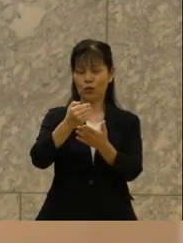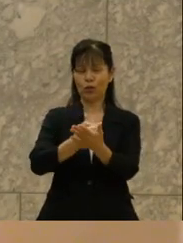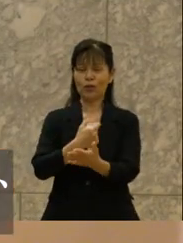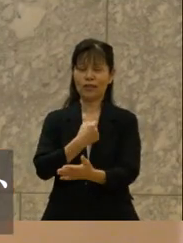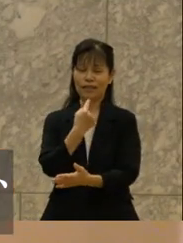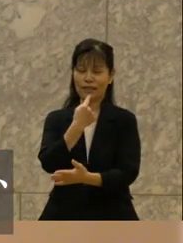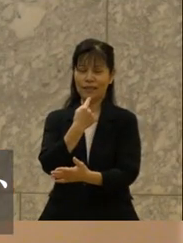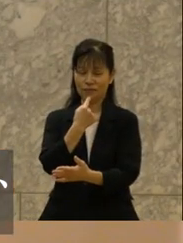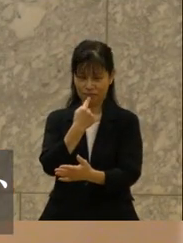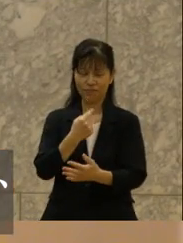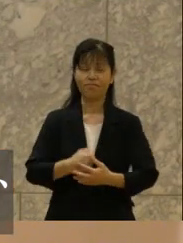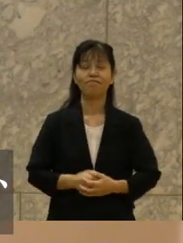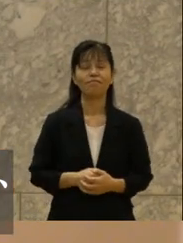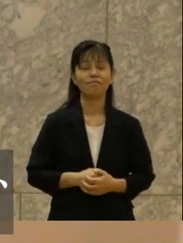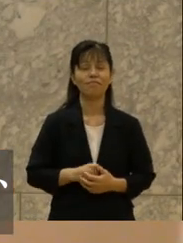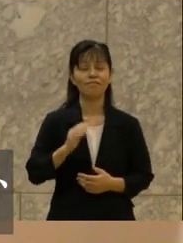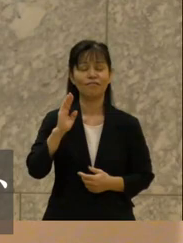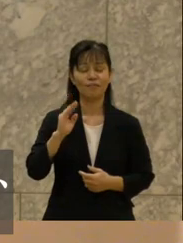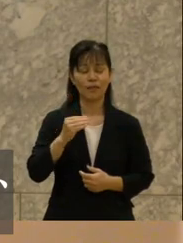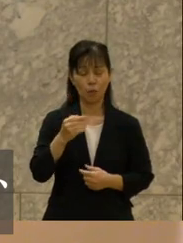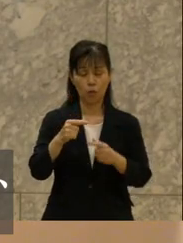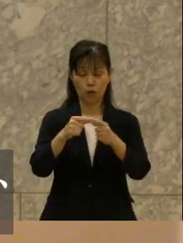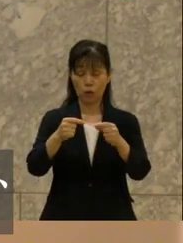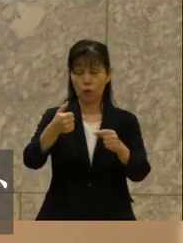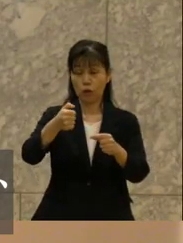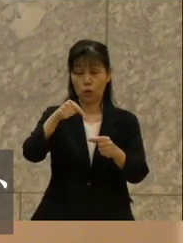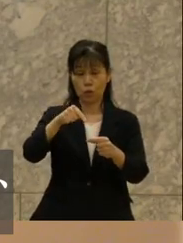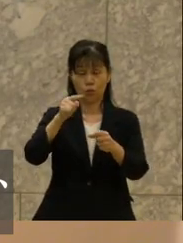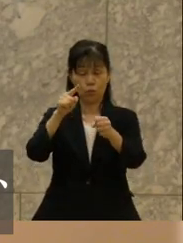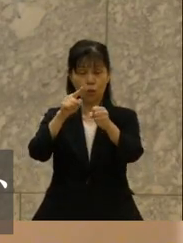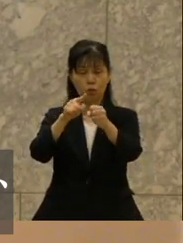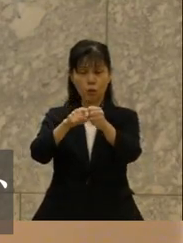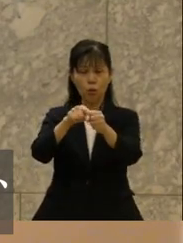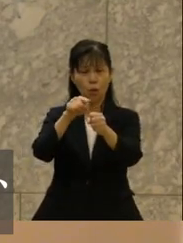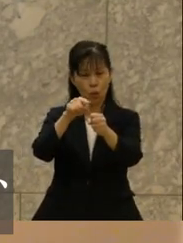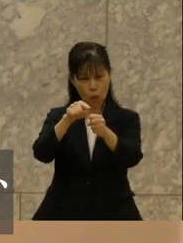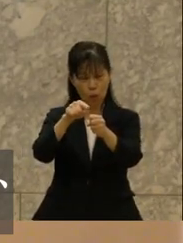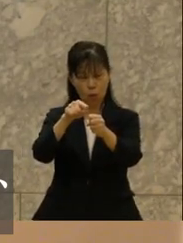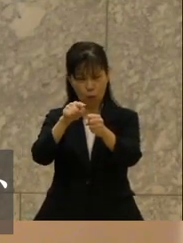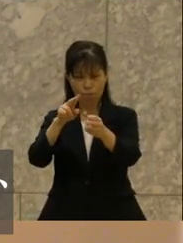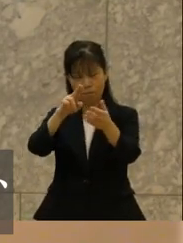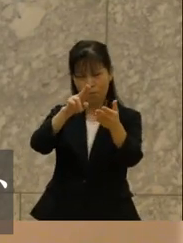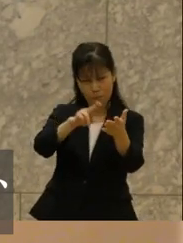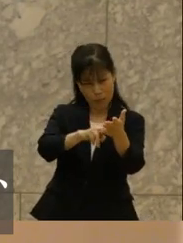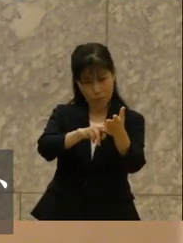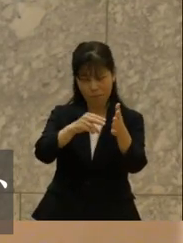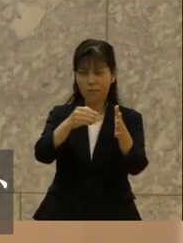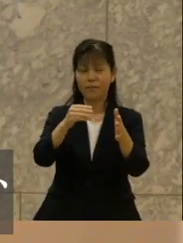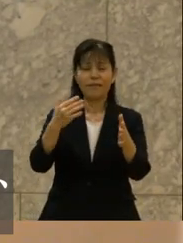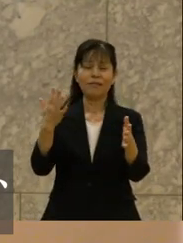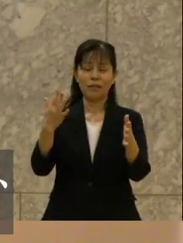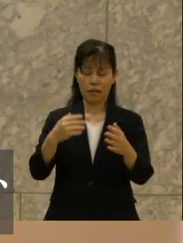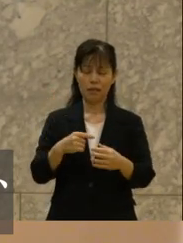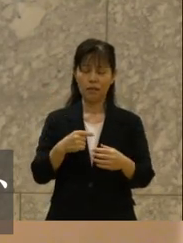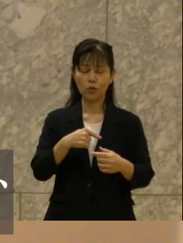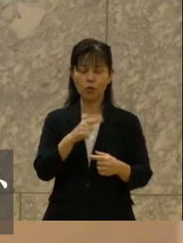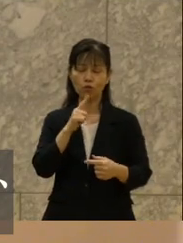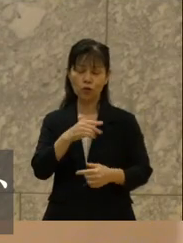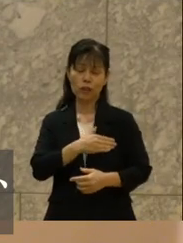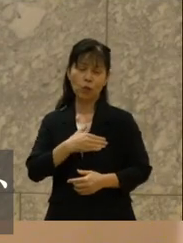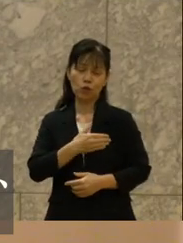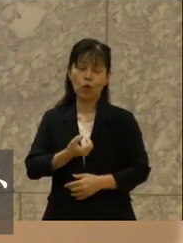てはいてでもただそこで日本記録っていう目標にシフトしたわけではなくてそういう精神状態